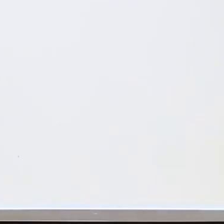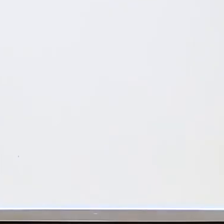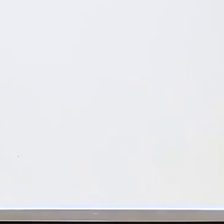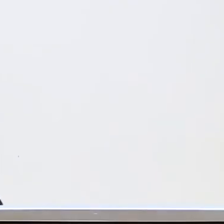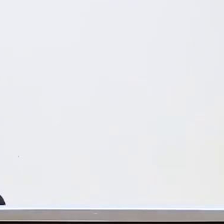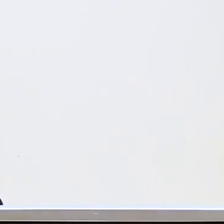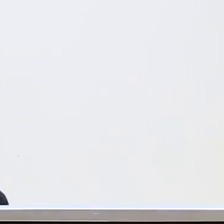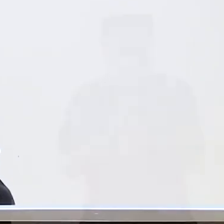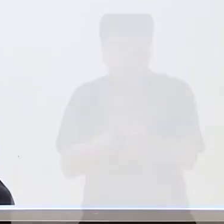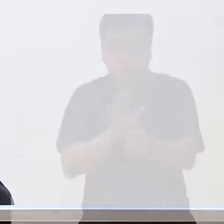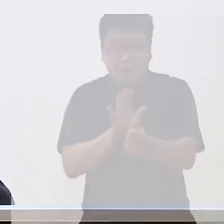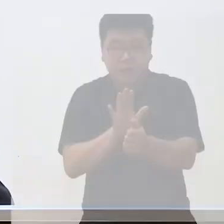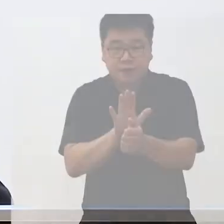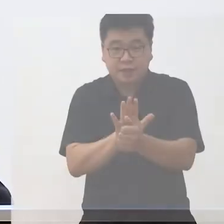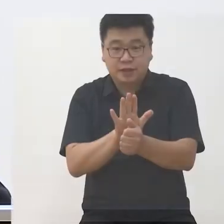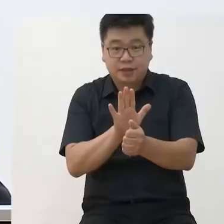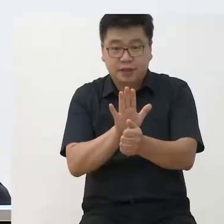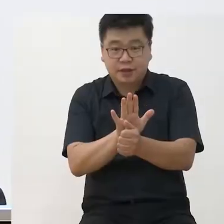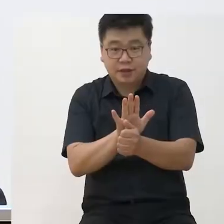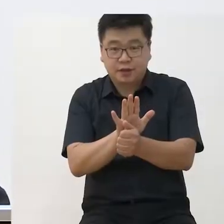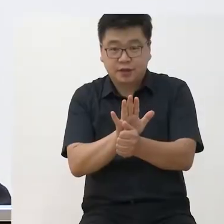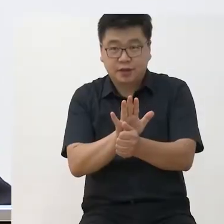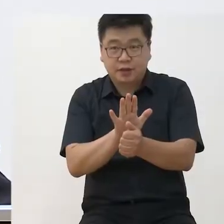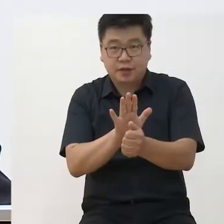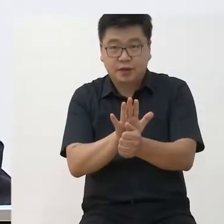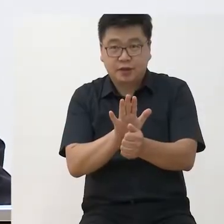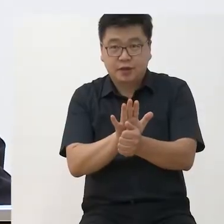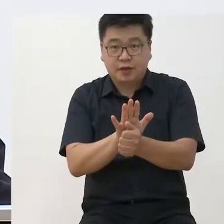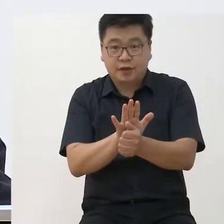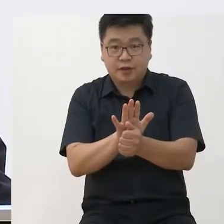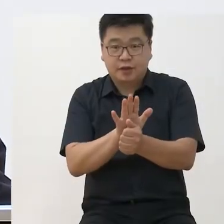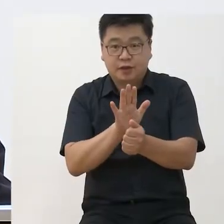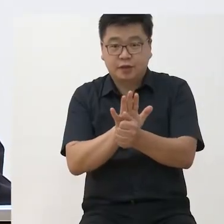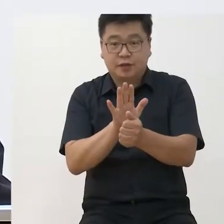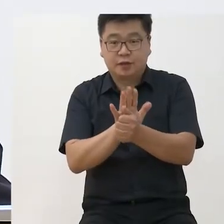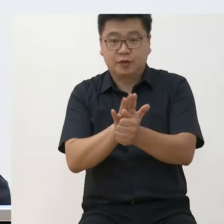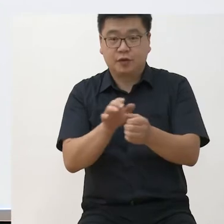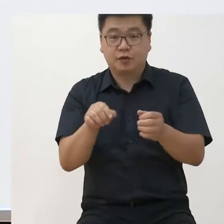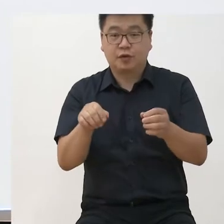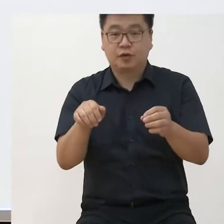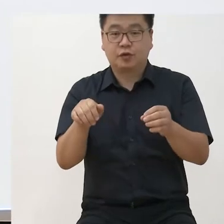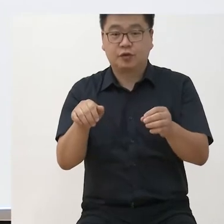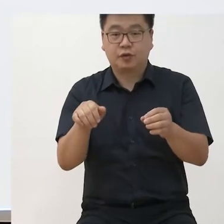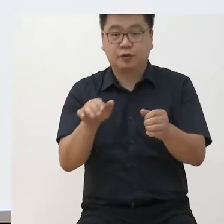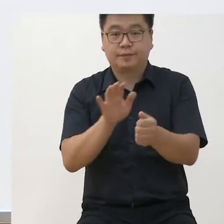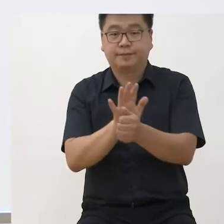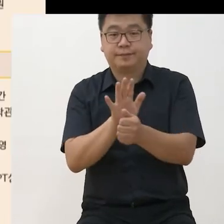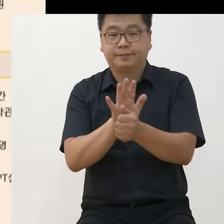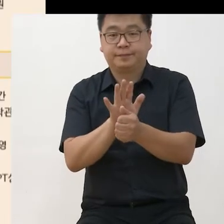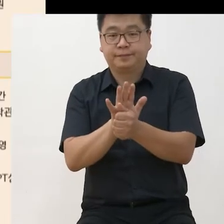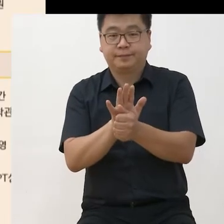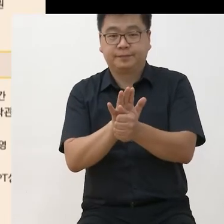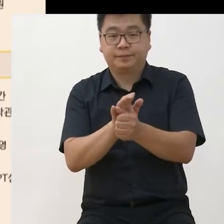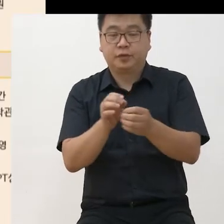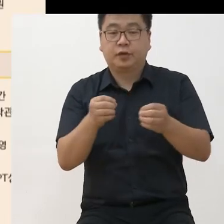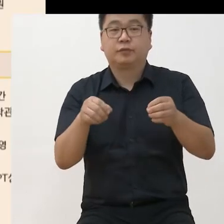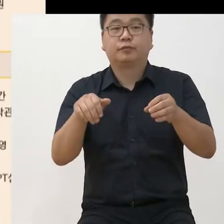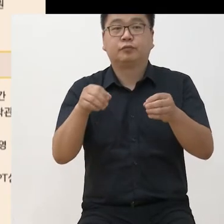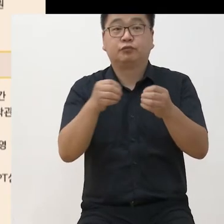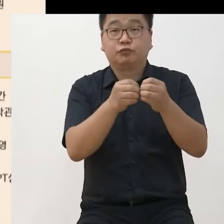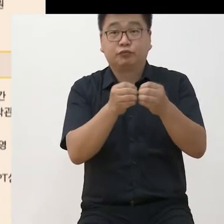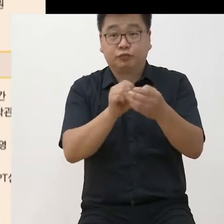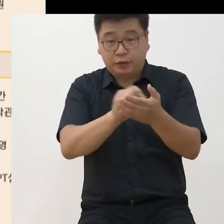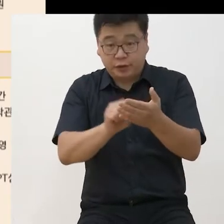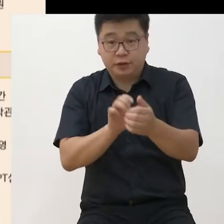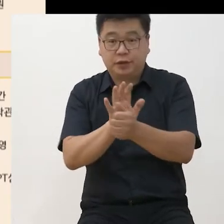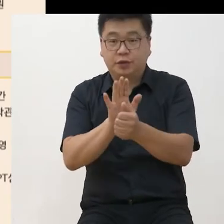예, 안녕하세요. 문학지원부장 정대훈입니다. 문학 분야 지원 사업에 대해서 설명을 드리도록 하겠습니다. 오늘